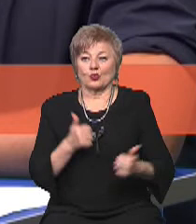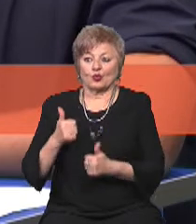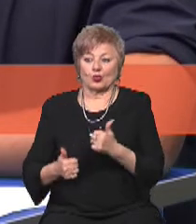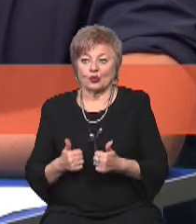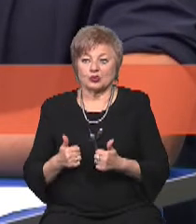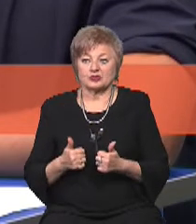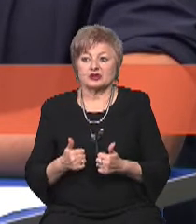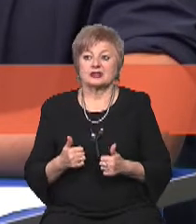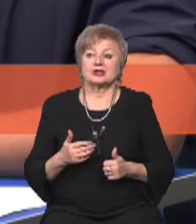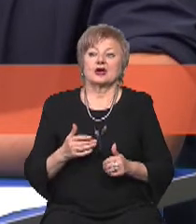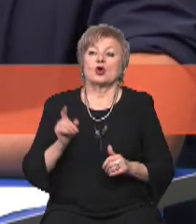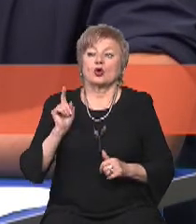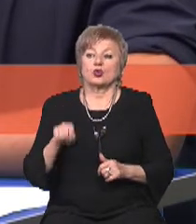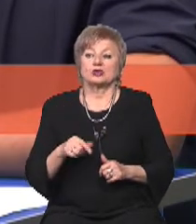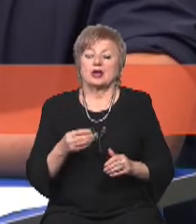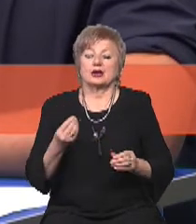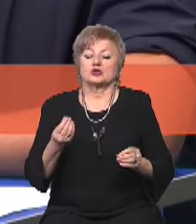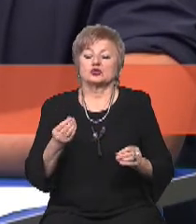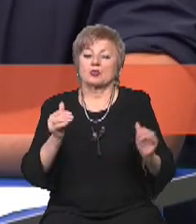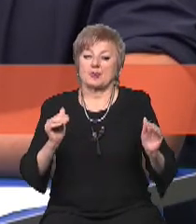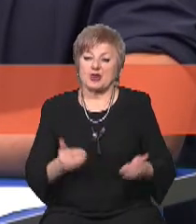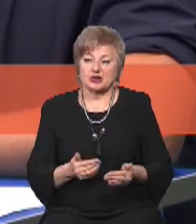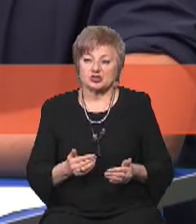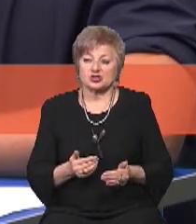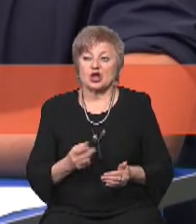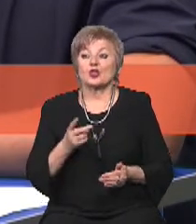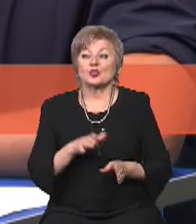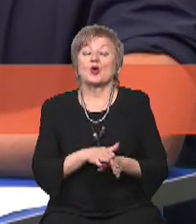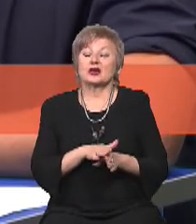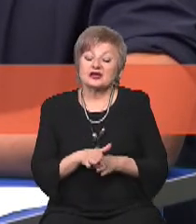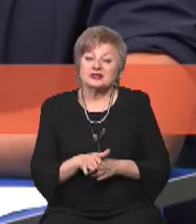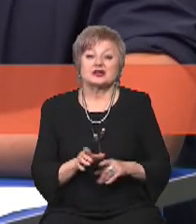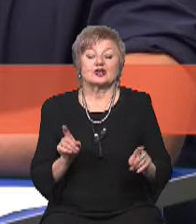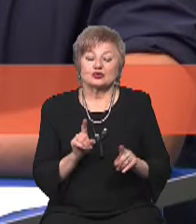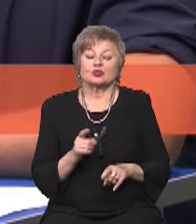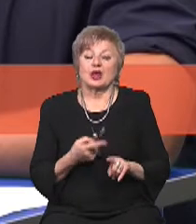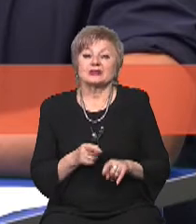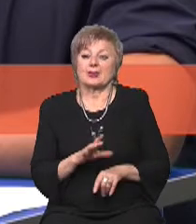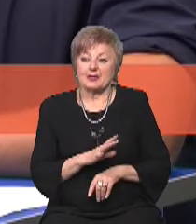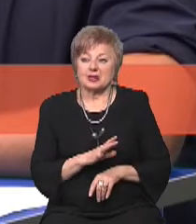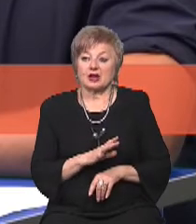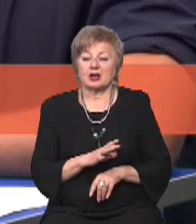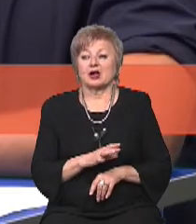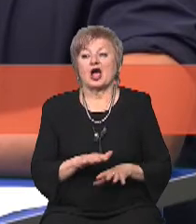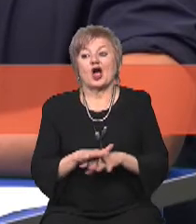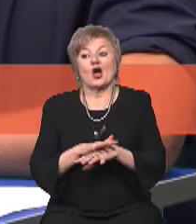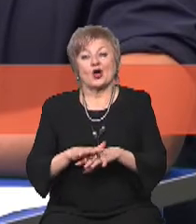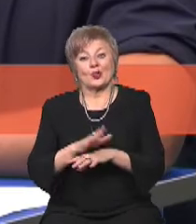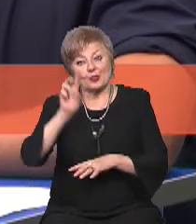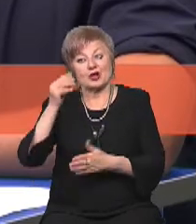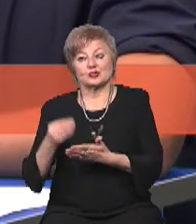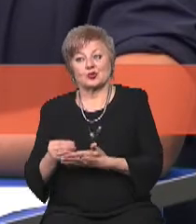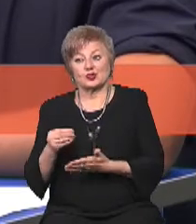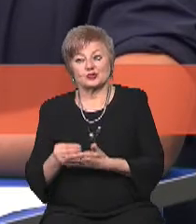місто», хоча і менша сума, але реалізація в цьому ж році відбувається, то громадський бюджет – це все ж